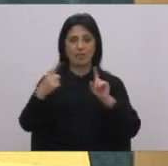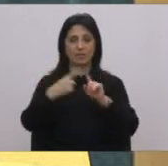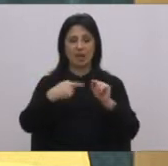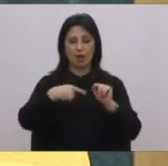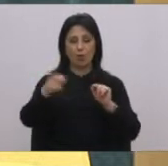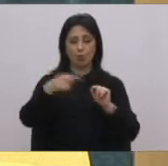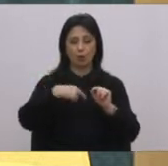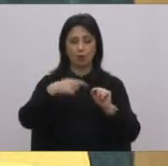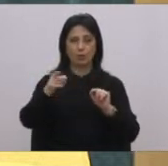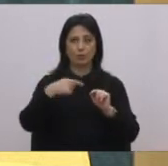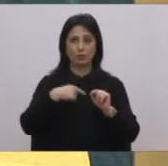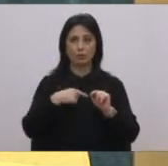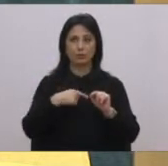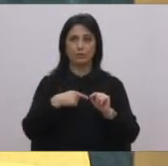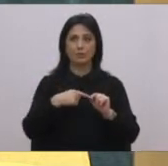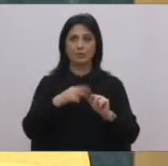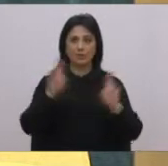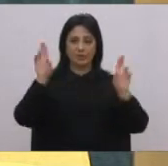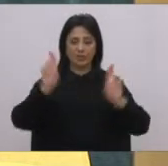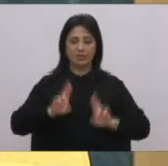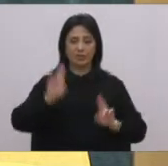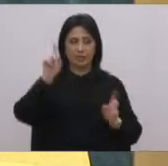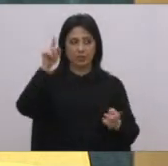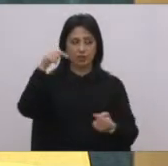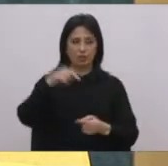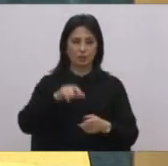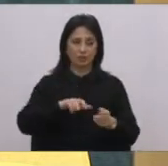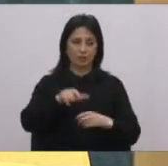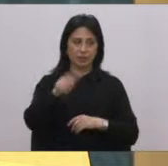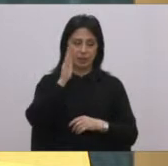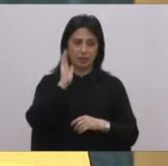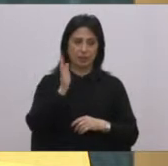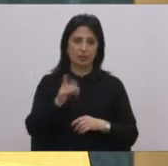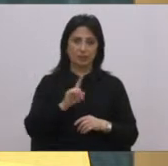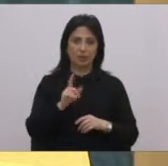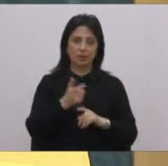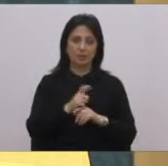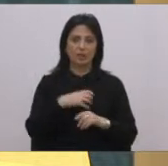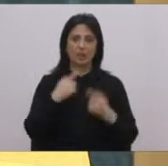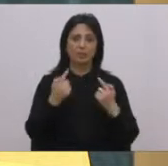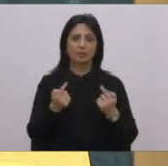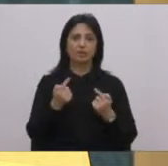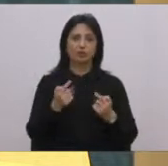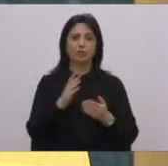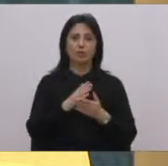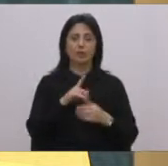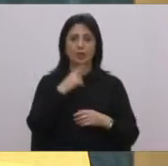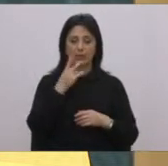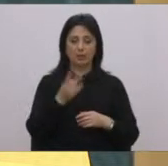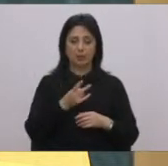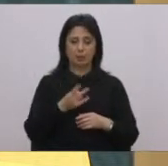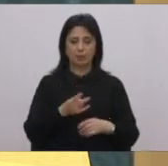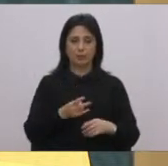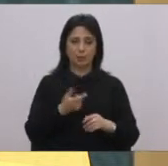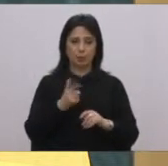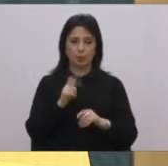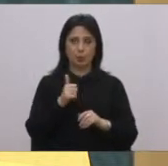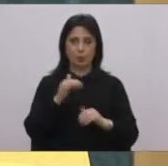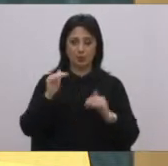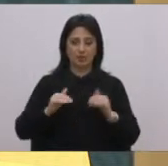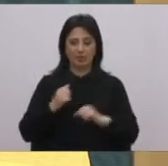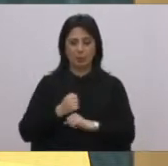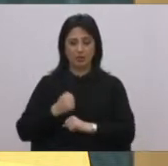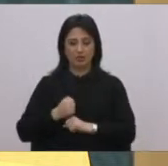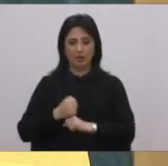ასე ვთქვათ, სტანდარტის შესაბამისი გზა იქნება, რაც ძალიან მნიშვნელოვანი არის, რა თქმა უნდა, როგორც ქვემო